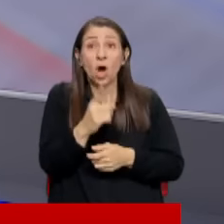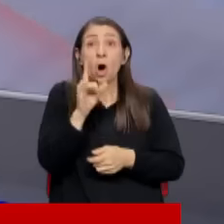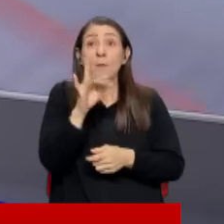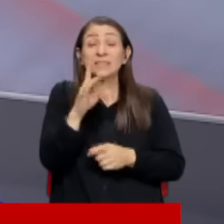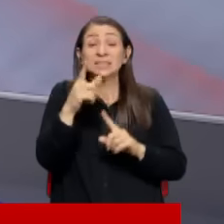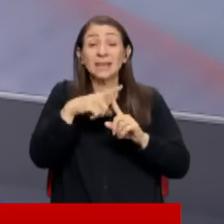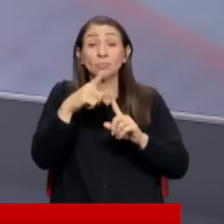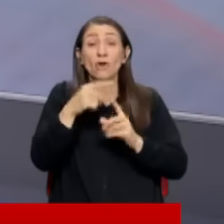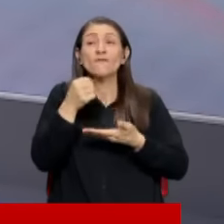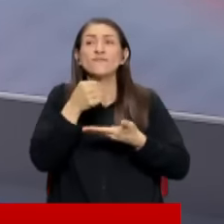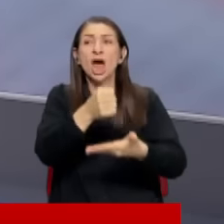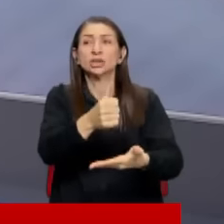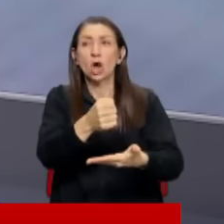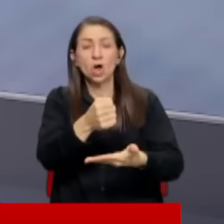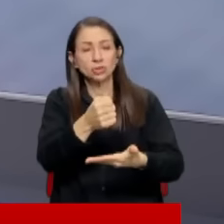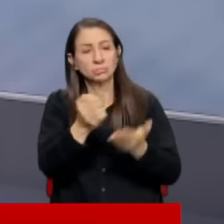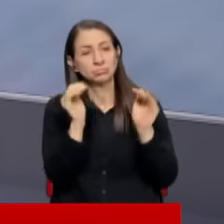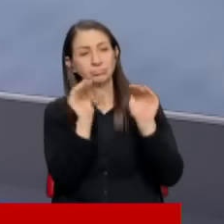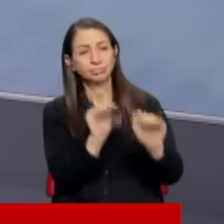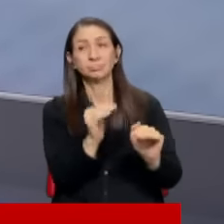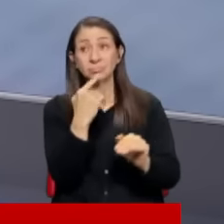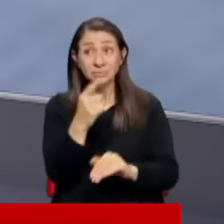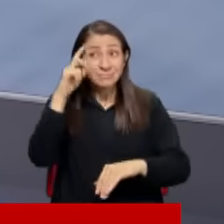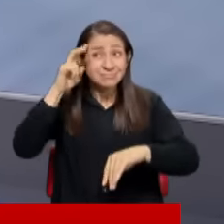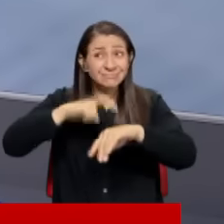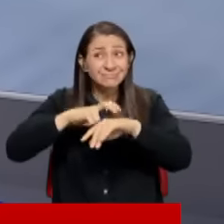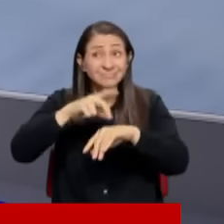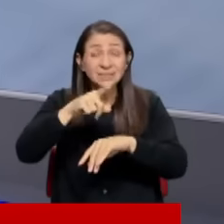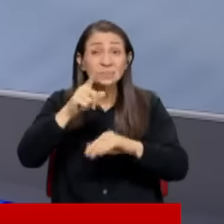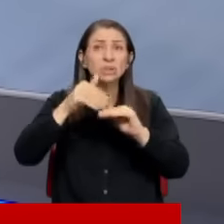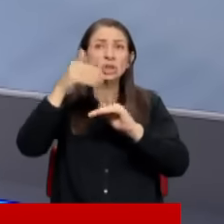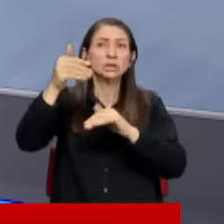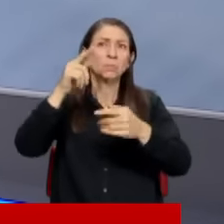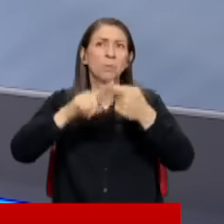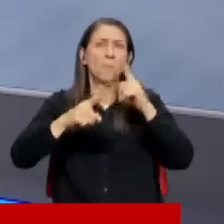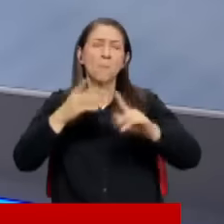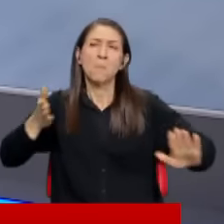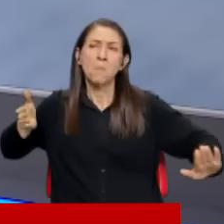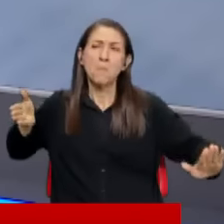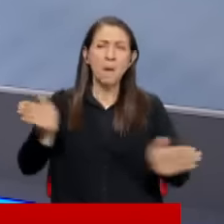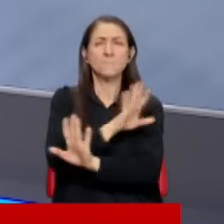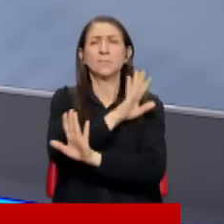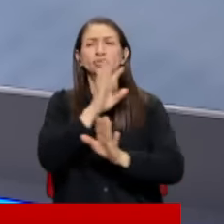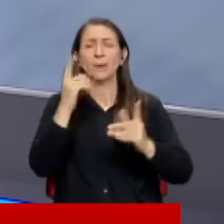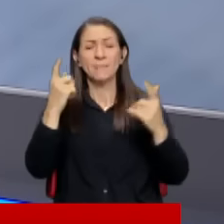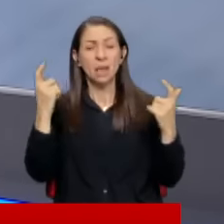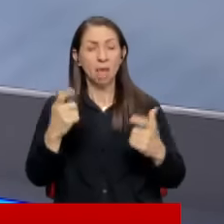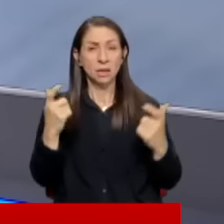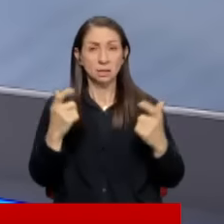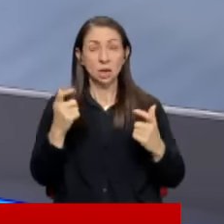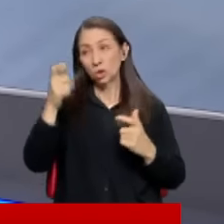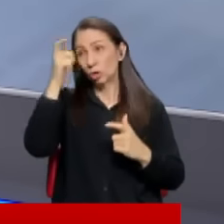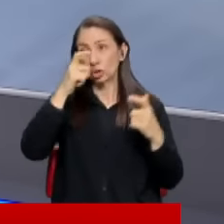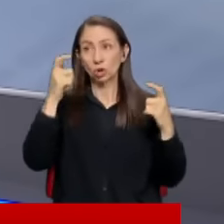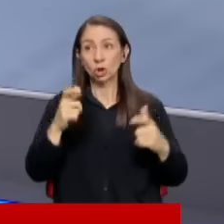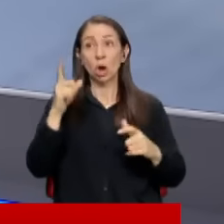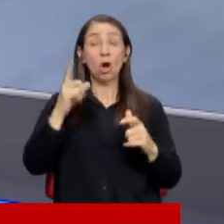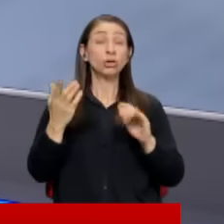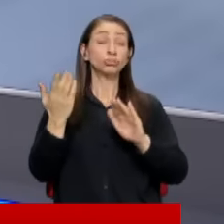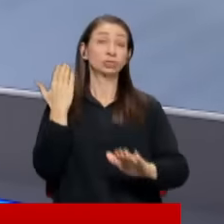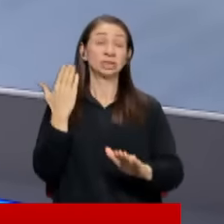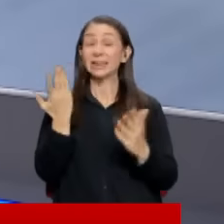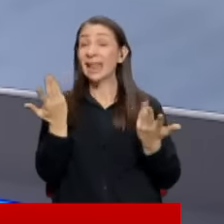15 Temmuz'un finansörü denilmişti. Hatırlayacaksınız, şimdi dış politikada bambaşka bir yerde Türkiye.